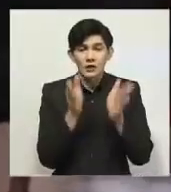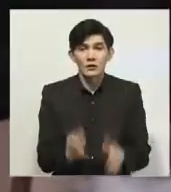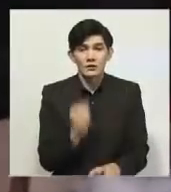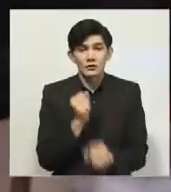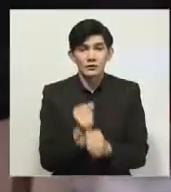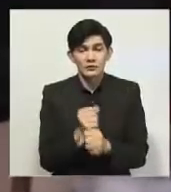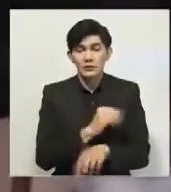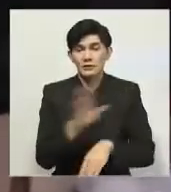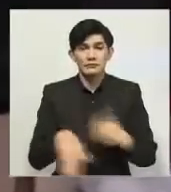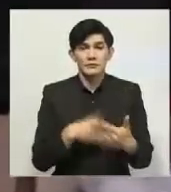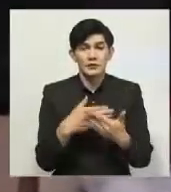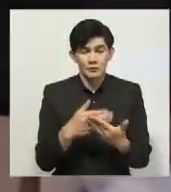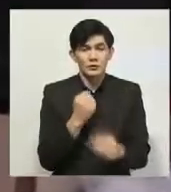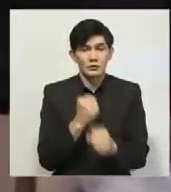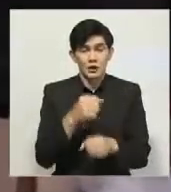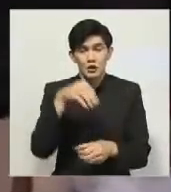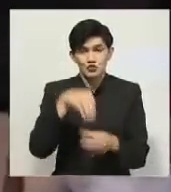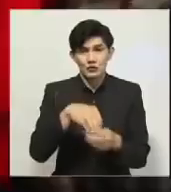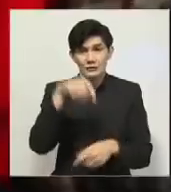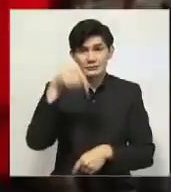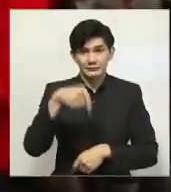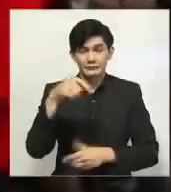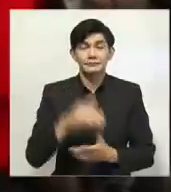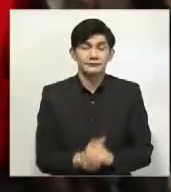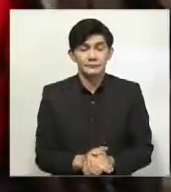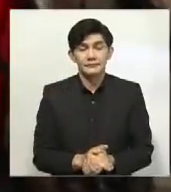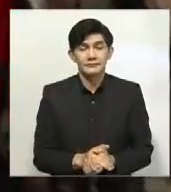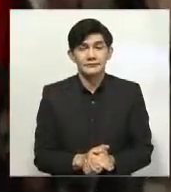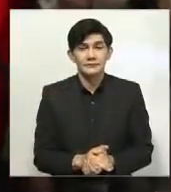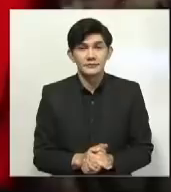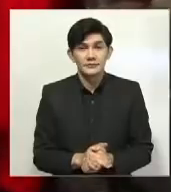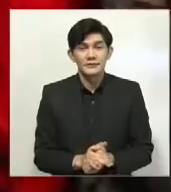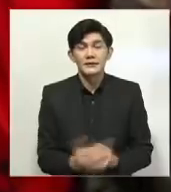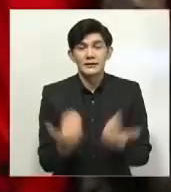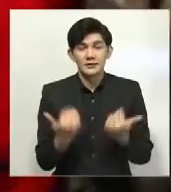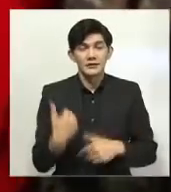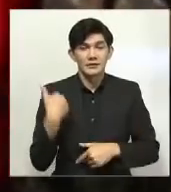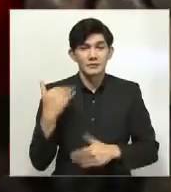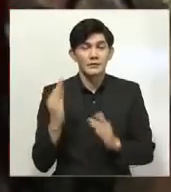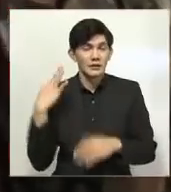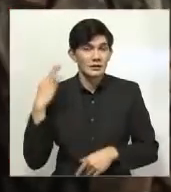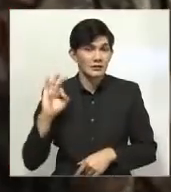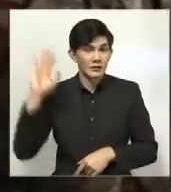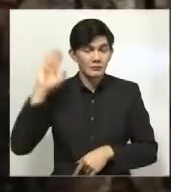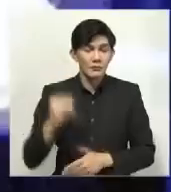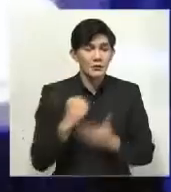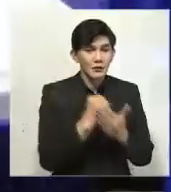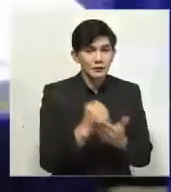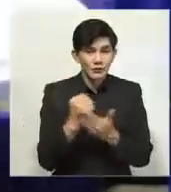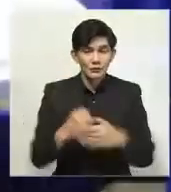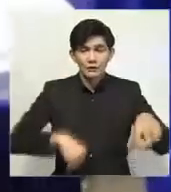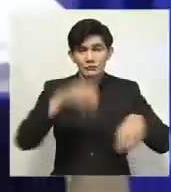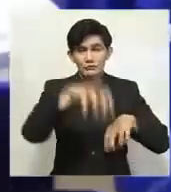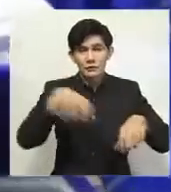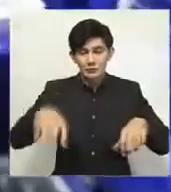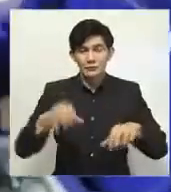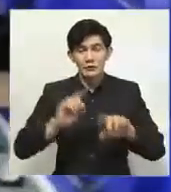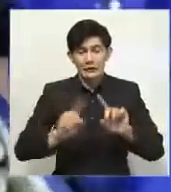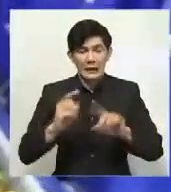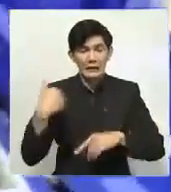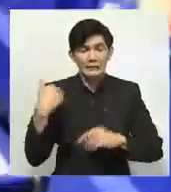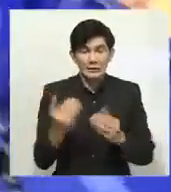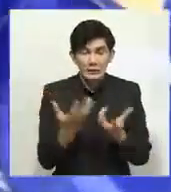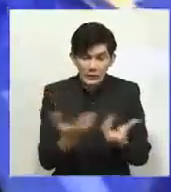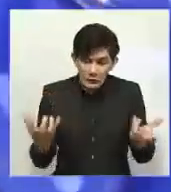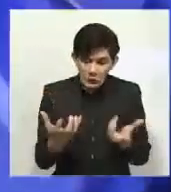ที่ทุกภาคส่วนที่ปฏิบัติงานในพื้นที่ครับผม นอกจากนี้ก็ยังมีจิตอาสาและก็หน่วยงานองค์กรในพื้นที่ได้นำอาหาร